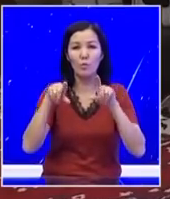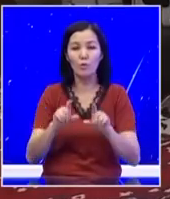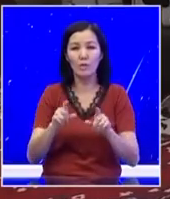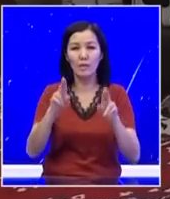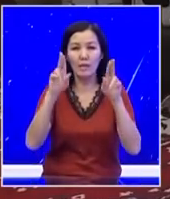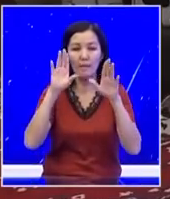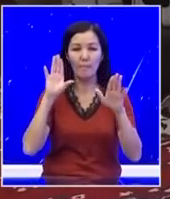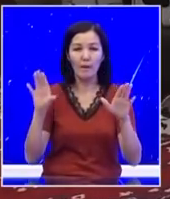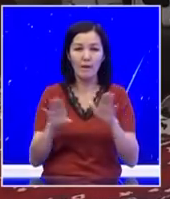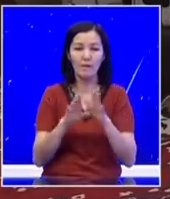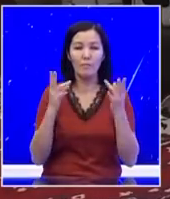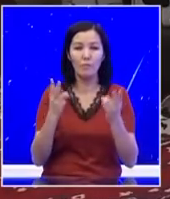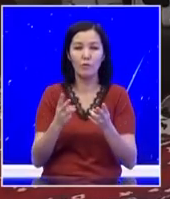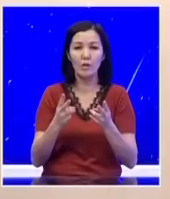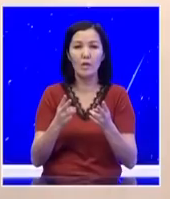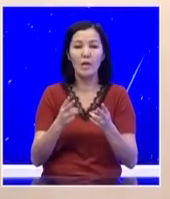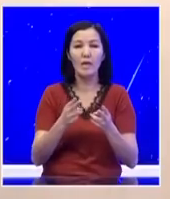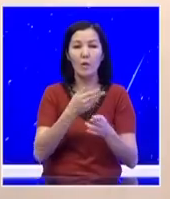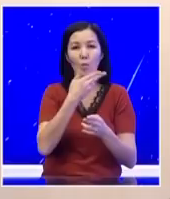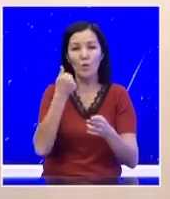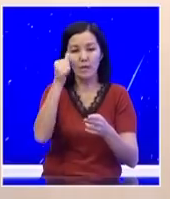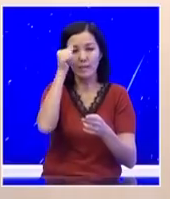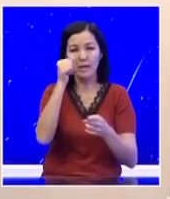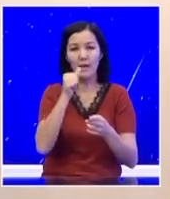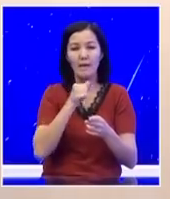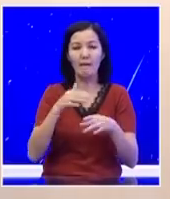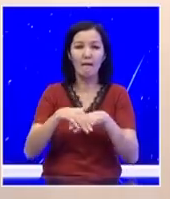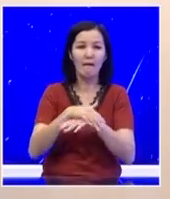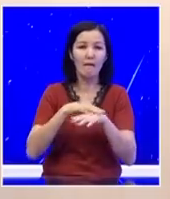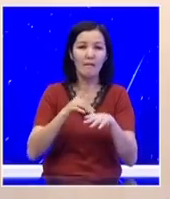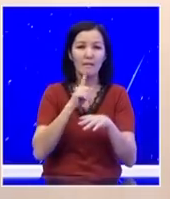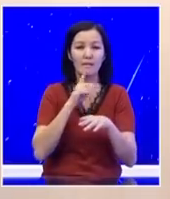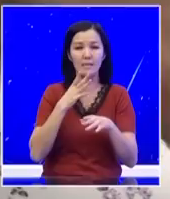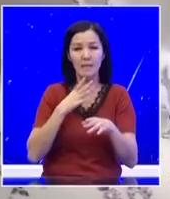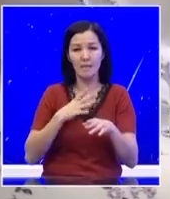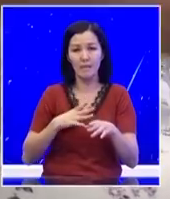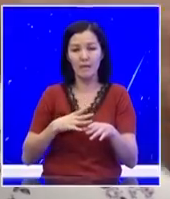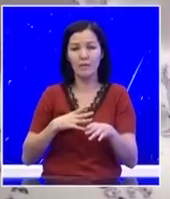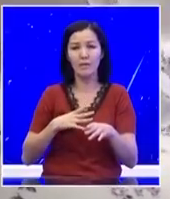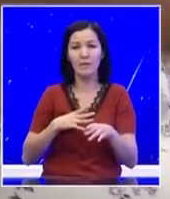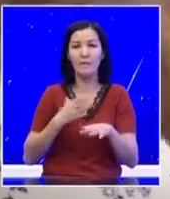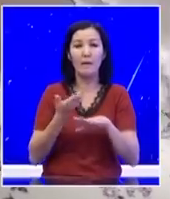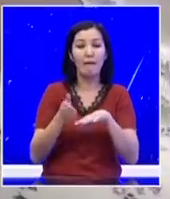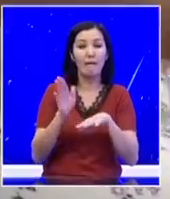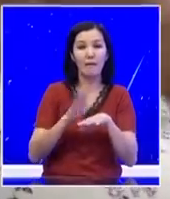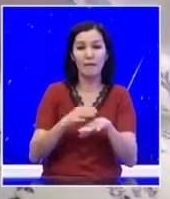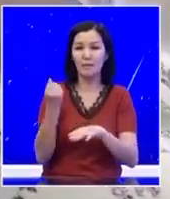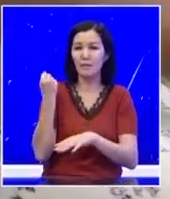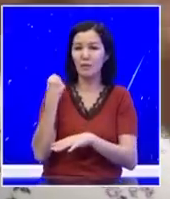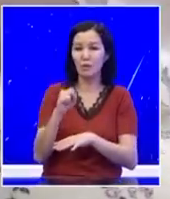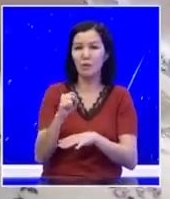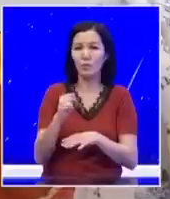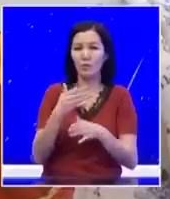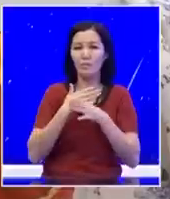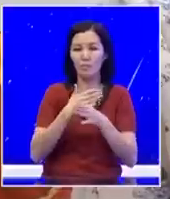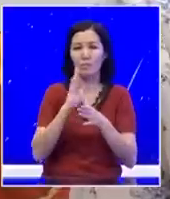ережеге бағынып отыр. Бұл ораза айы керісінше халықты сабырға шақырып, қиындықты мейлінше оңай еңсеруге сеп болады